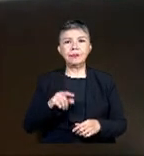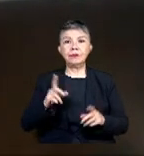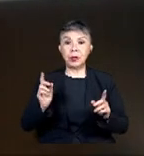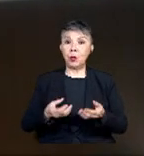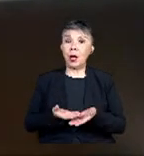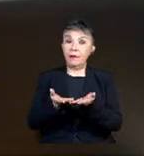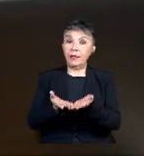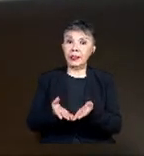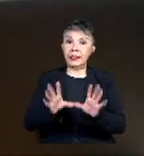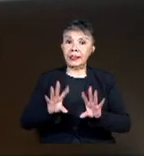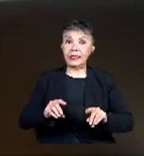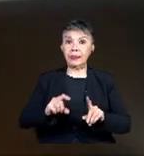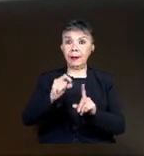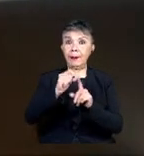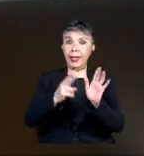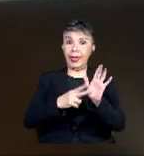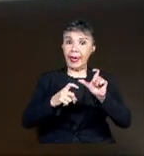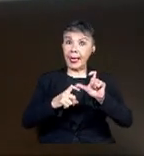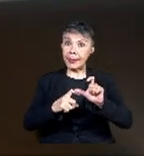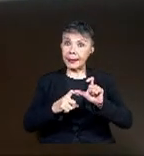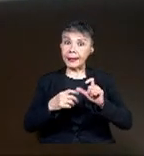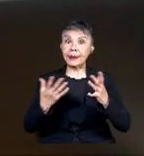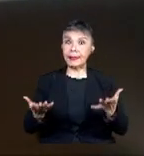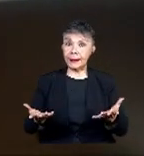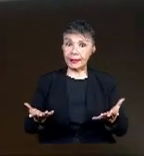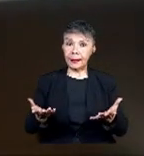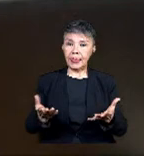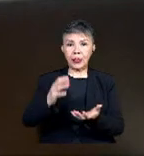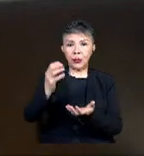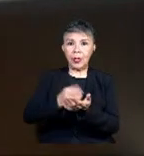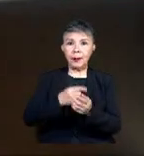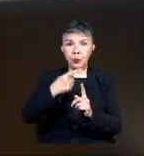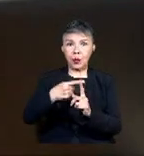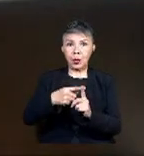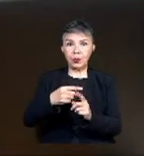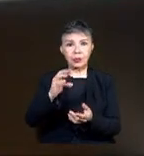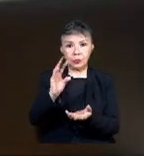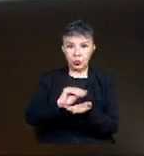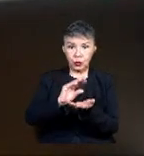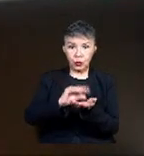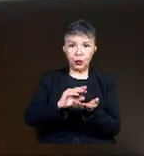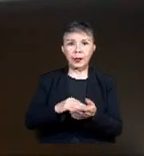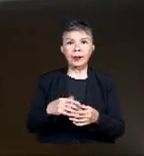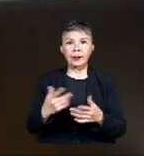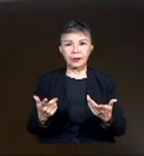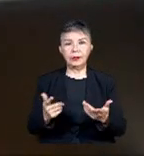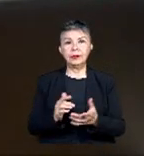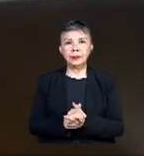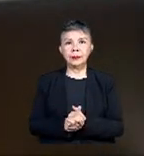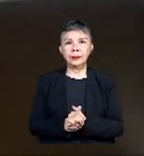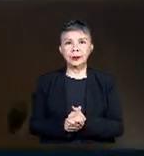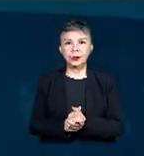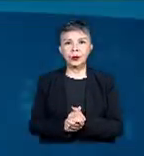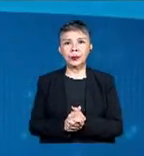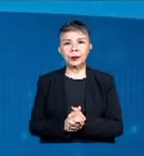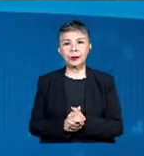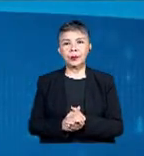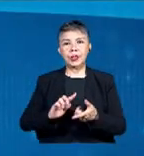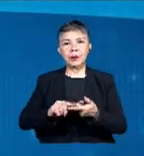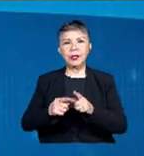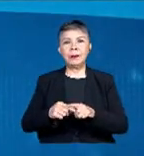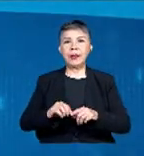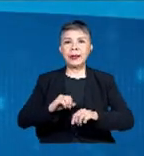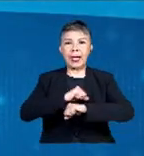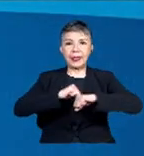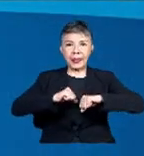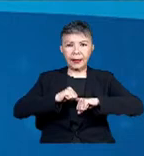sudah disiapkan. Dan disiapkan juga bonus warna sudah disiapkan. Jadi untuk teman-teman penyandang disabilitas